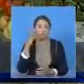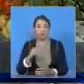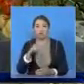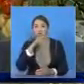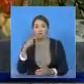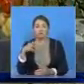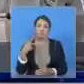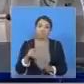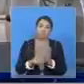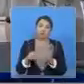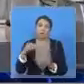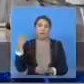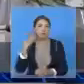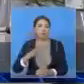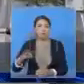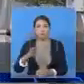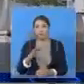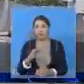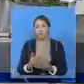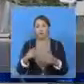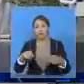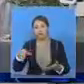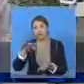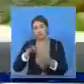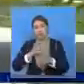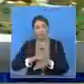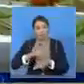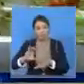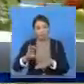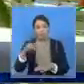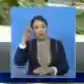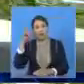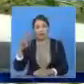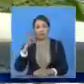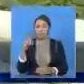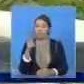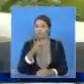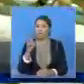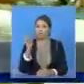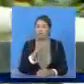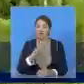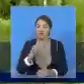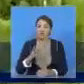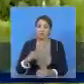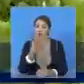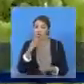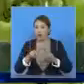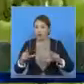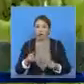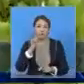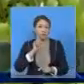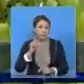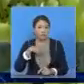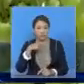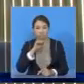Ресейге, 30% Ақтөбе облысы мен басқа қалаларға жіберіледі. Қазақстанның географиялық орналасуы жылжай шаруашылығына қолайлы,